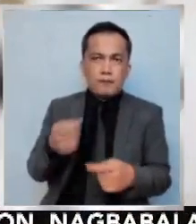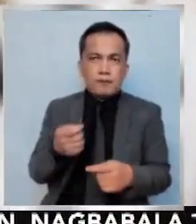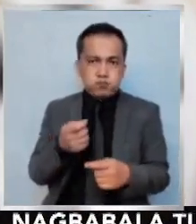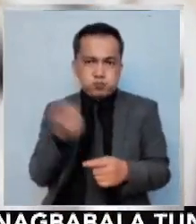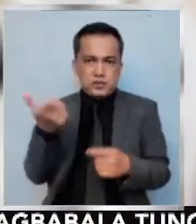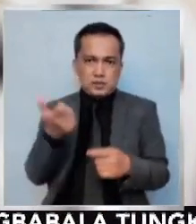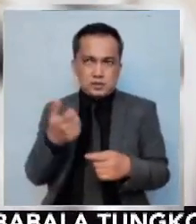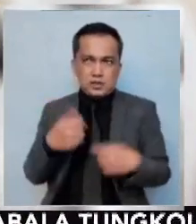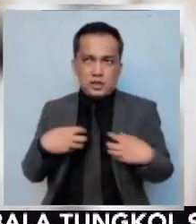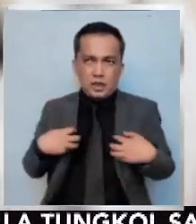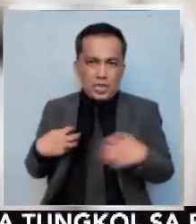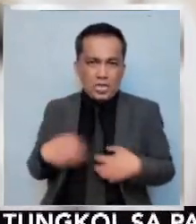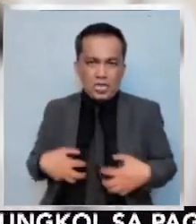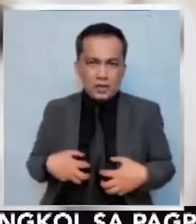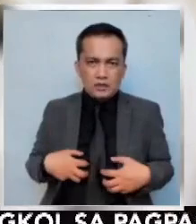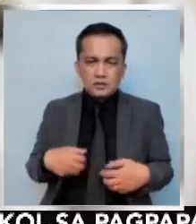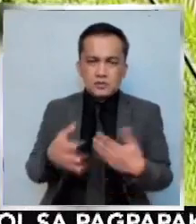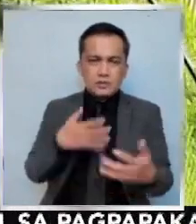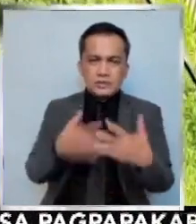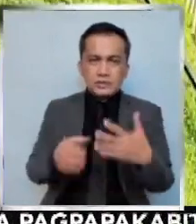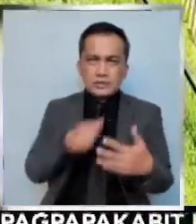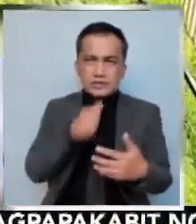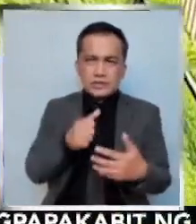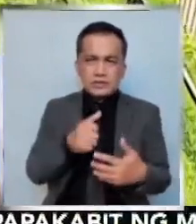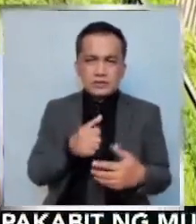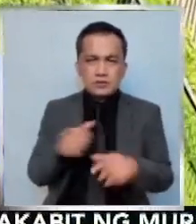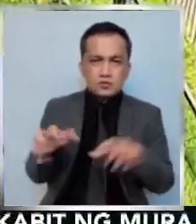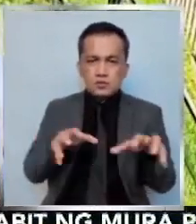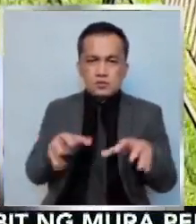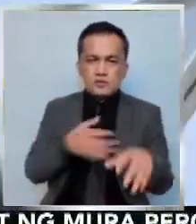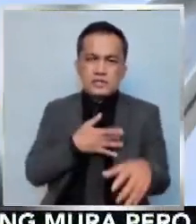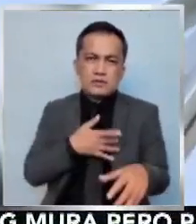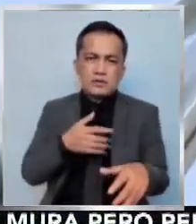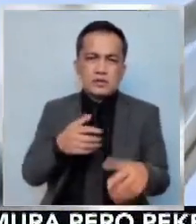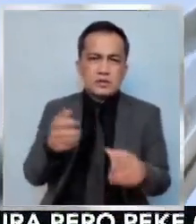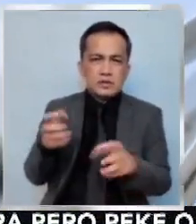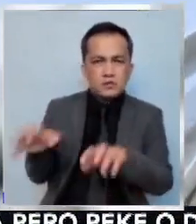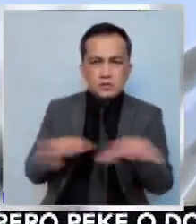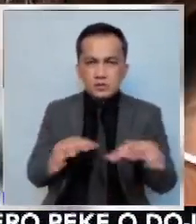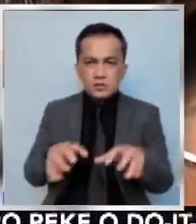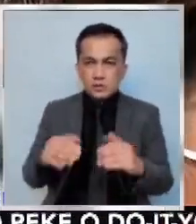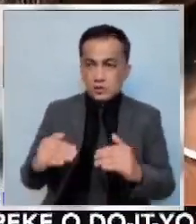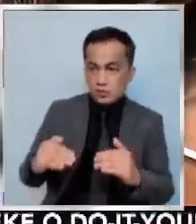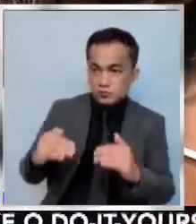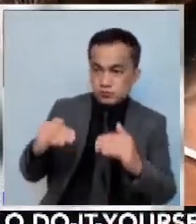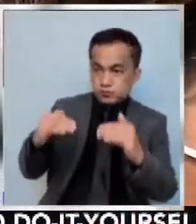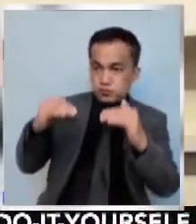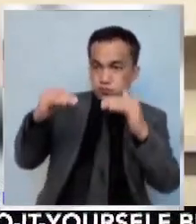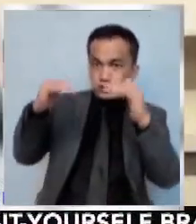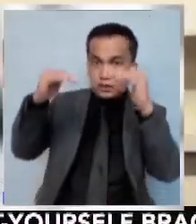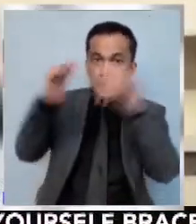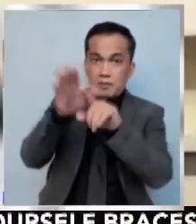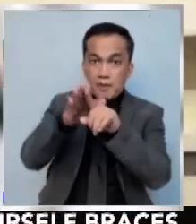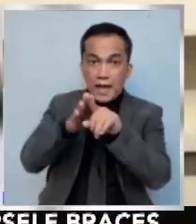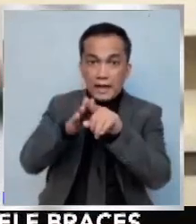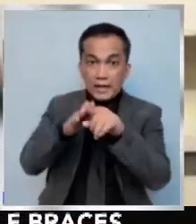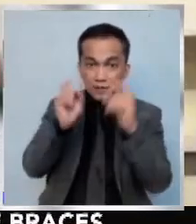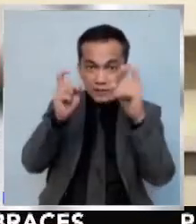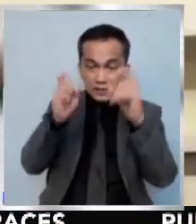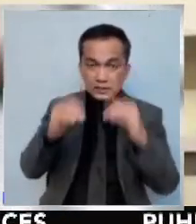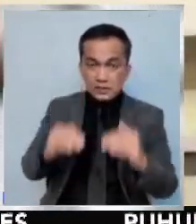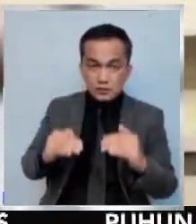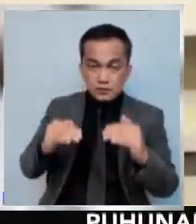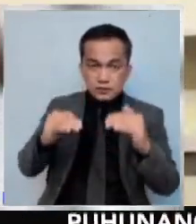So kahit hindi ka gumagalaw, feeling mo gumagalaw ka. Habang pataas tayo, bumabagal yung bilis natin. Kasi yung takbo natin is